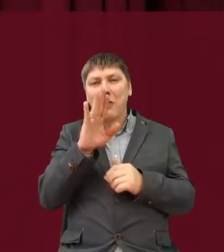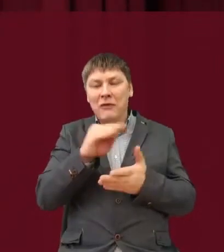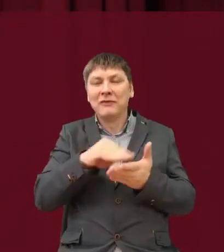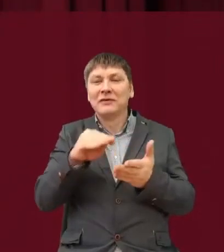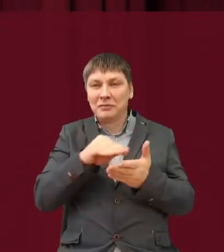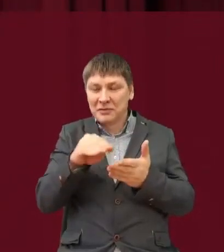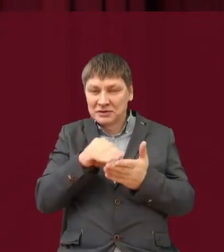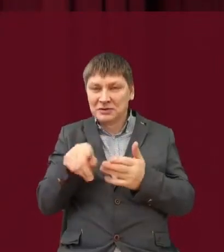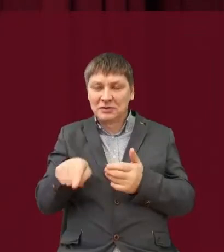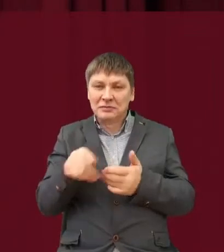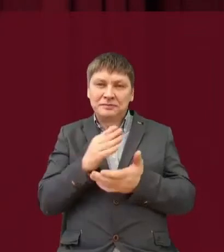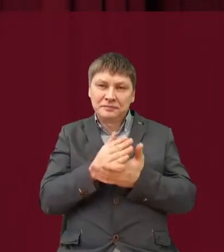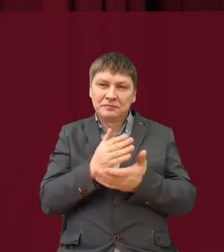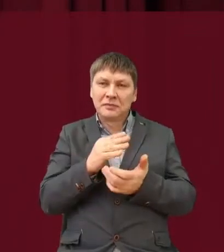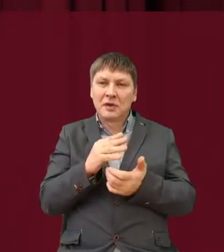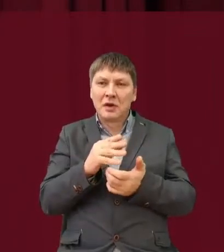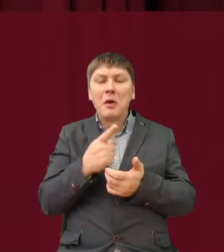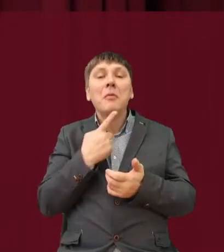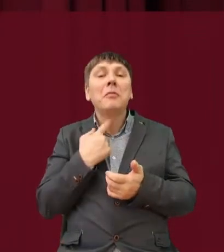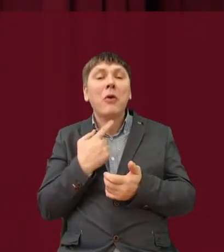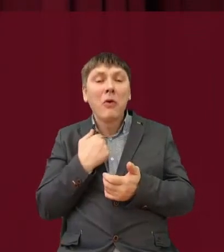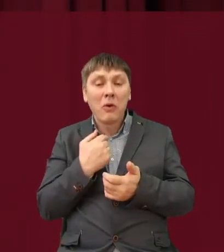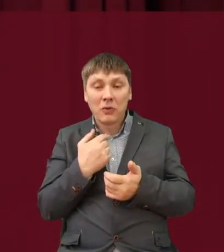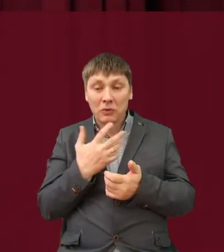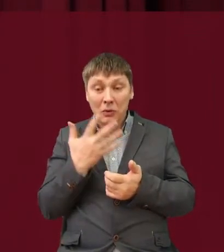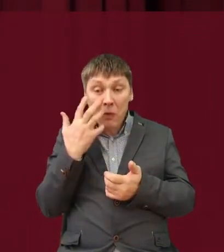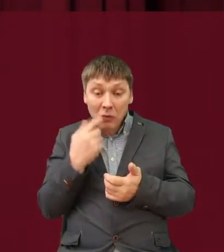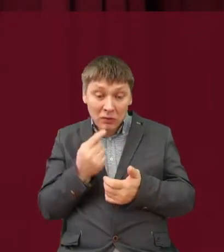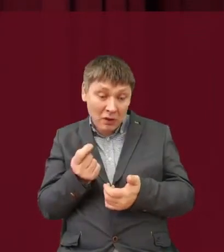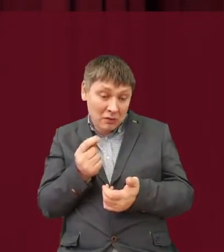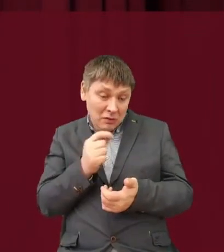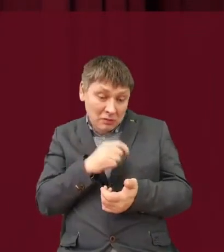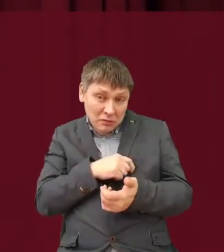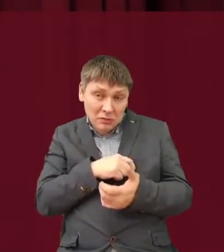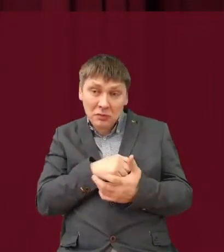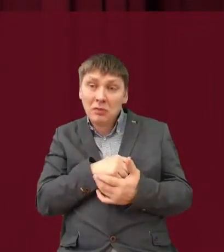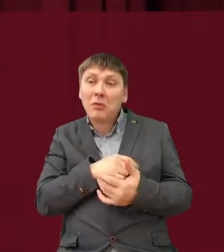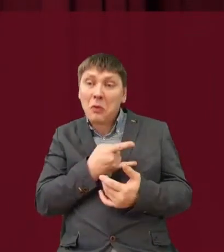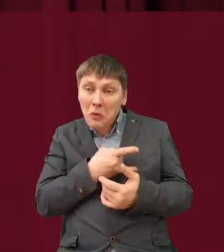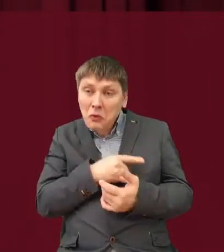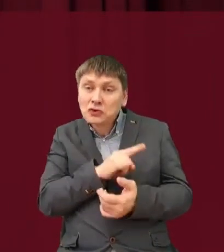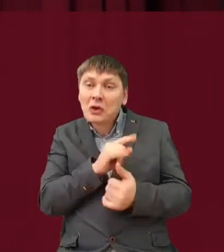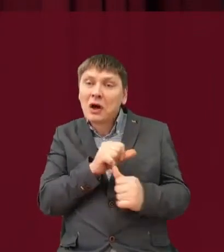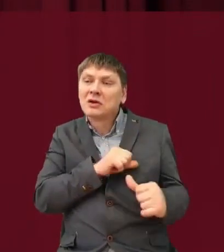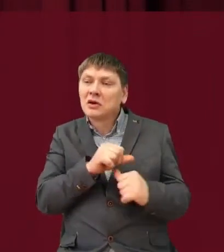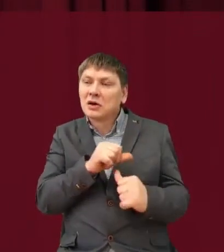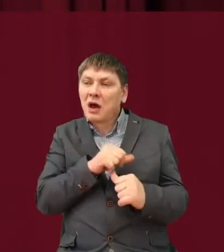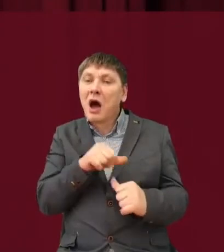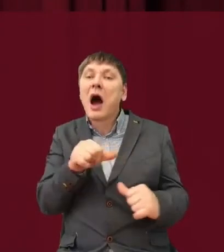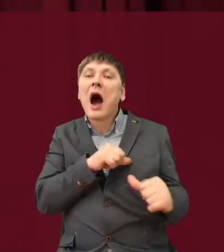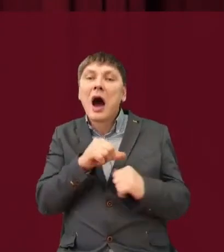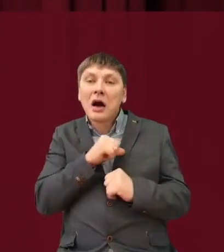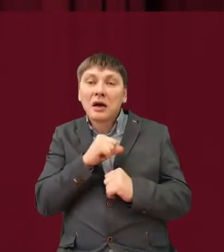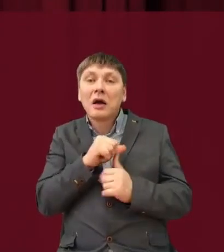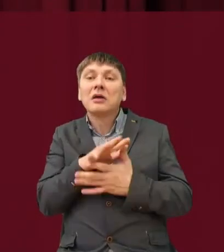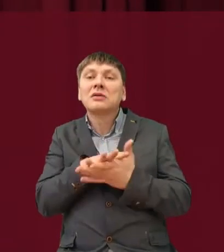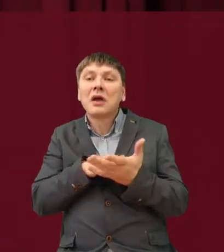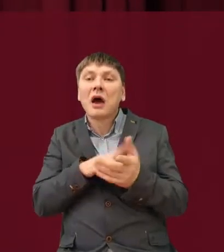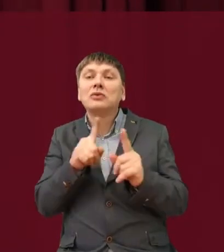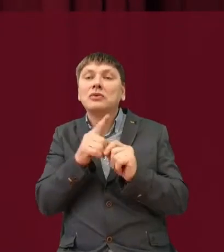стихи похот же зачав рождает грех а сделанный грех рождает смерть